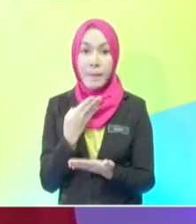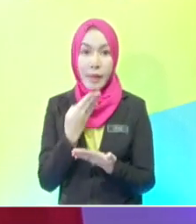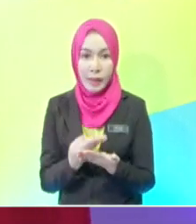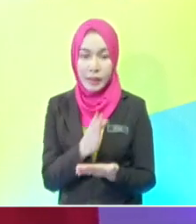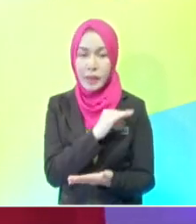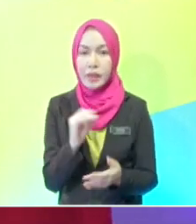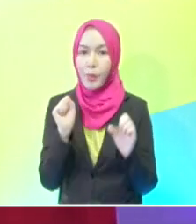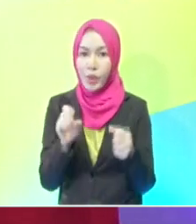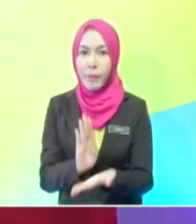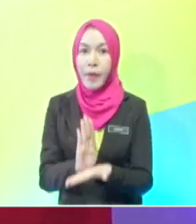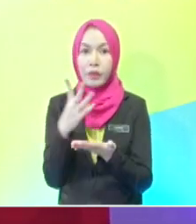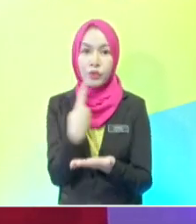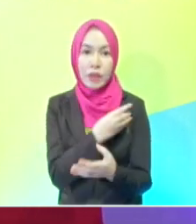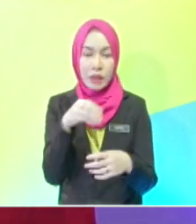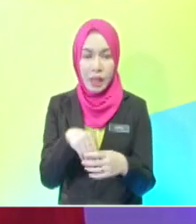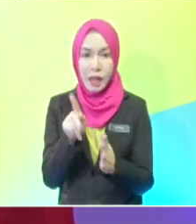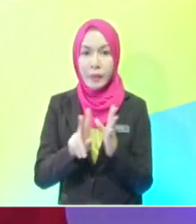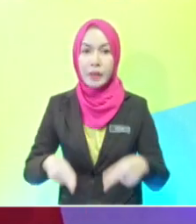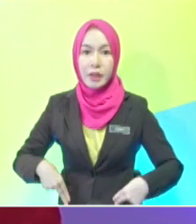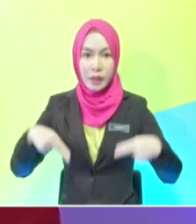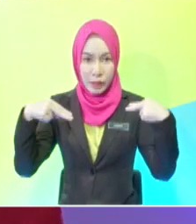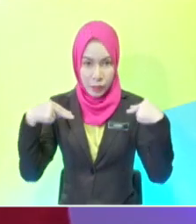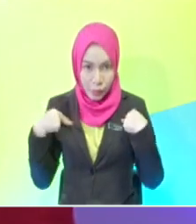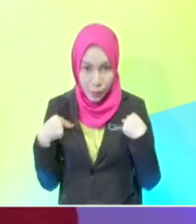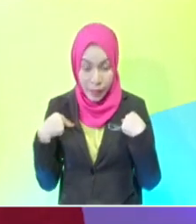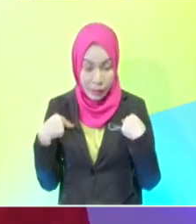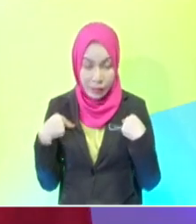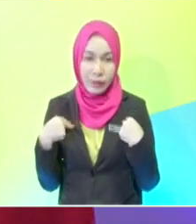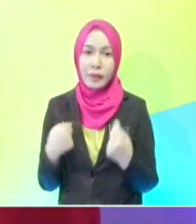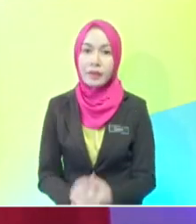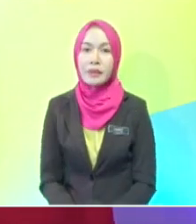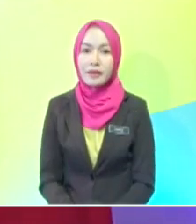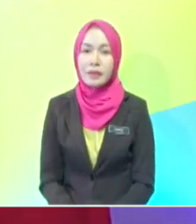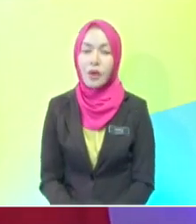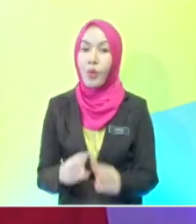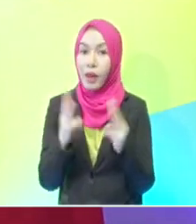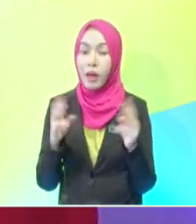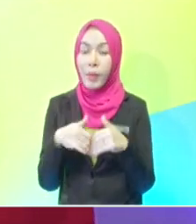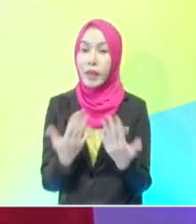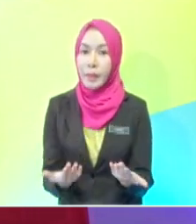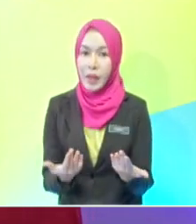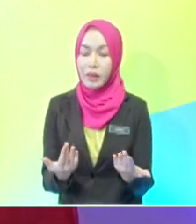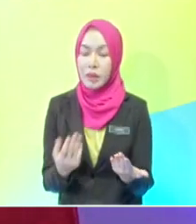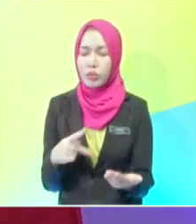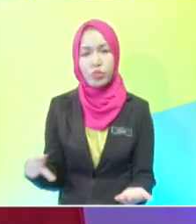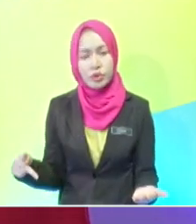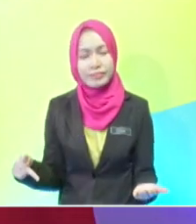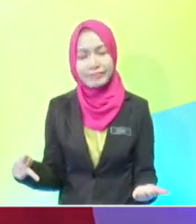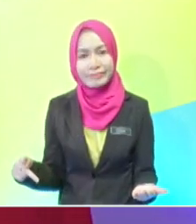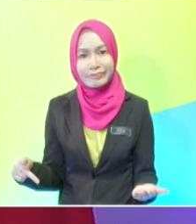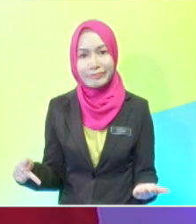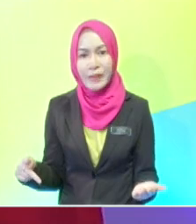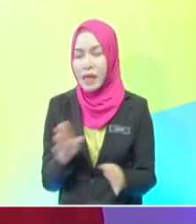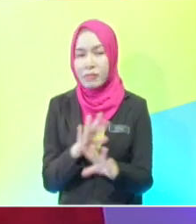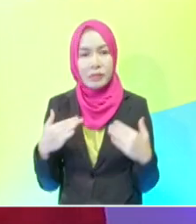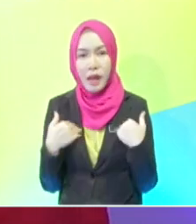oke bantu kita dari segi keperluan kita walau bagaimanapun tak ada benda yang perfect tak ada yang